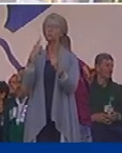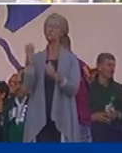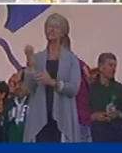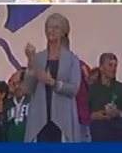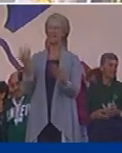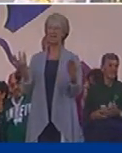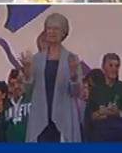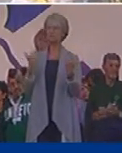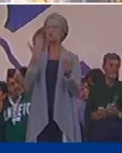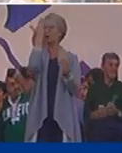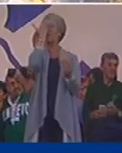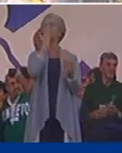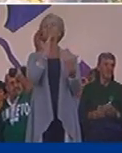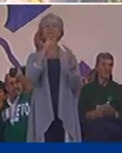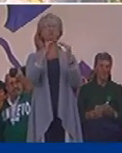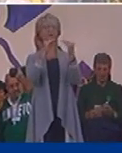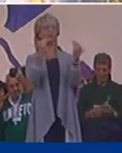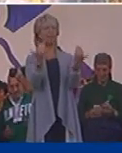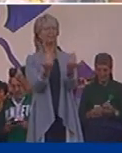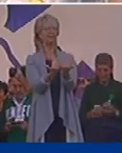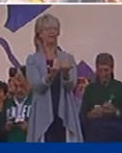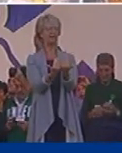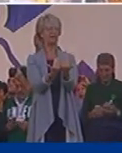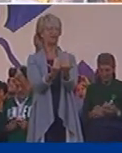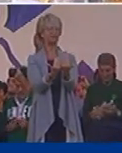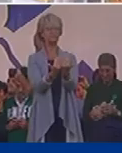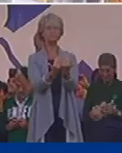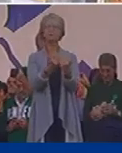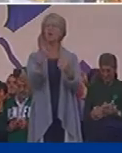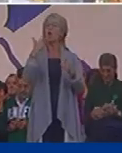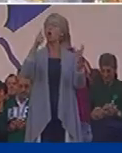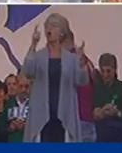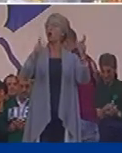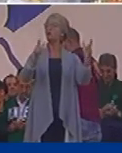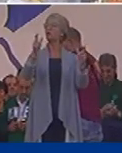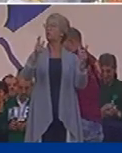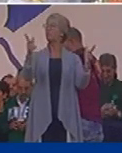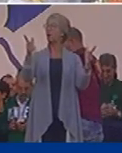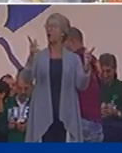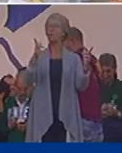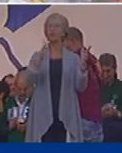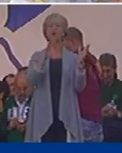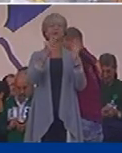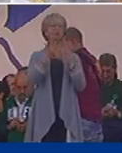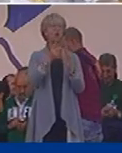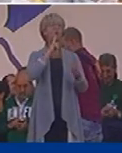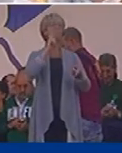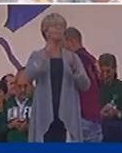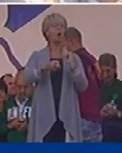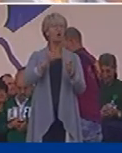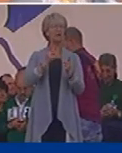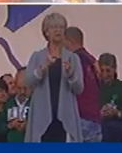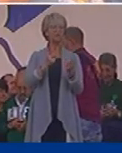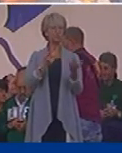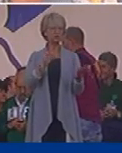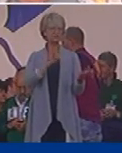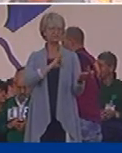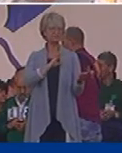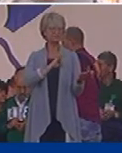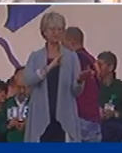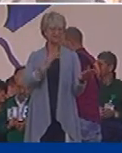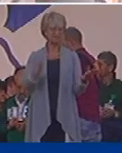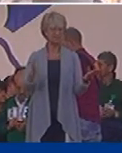esistano sulla faccia della terra e ogni popolo ha i giornalisti che si merita e i politici che si merita.